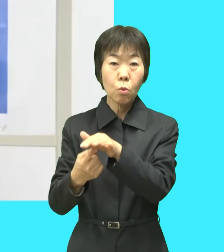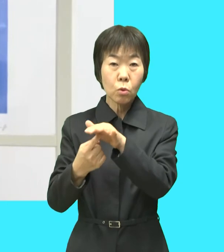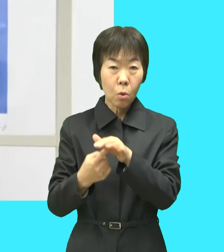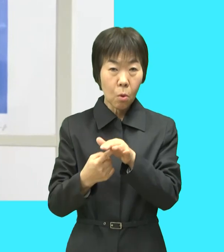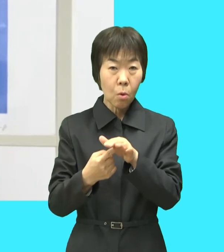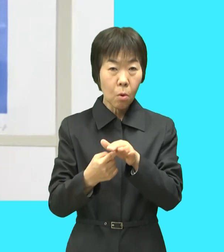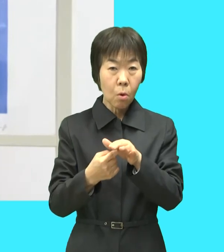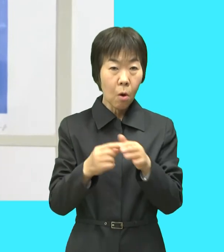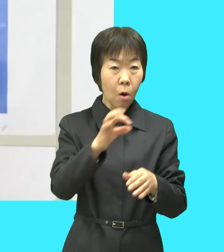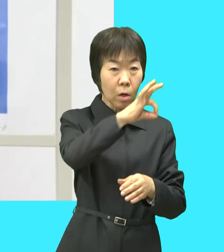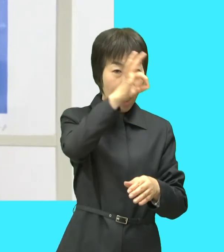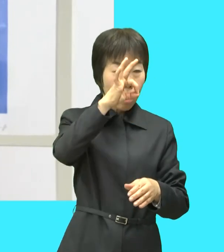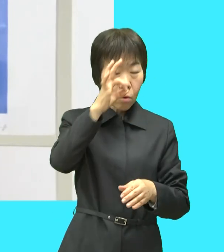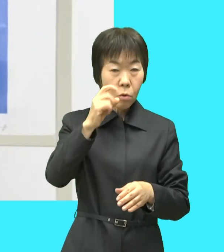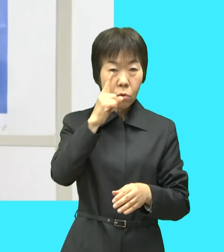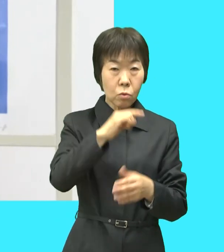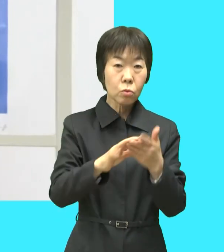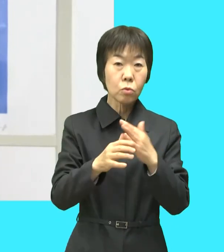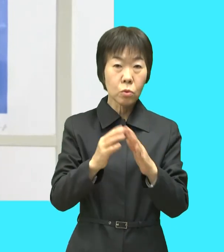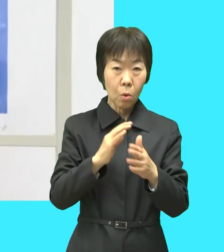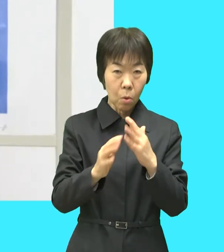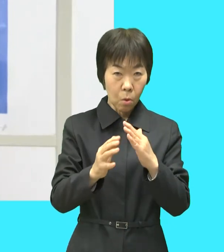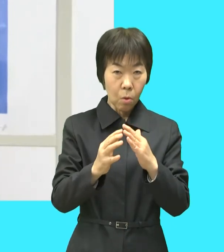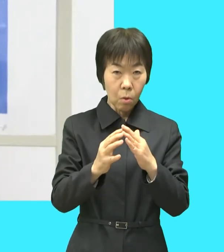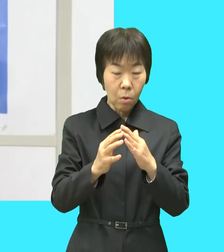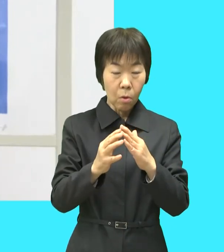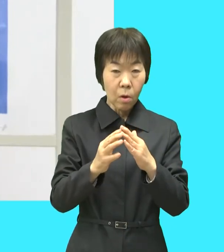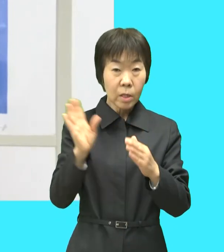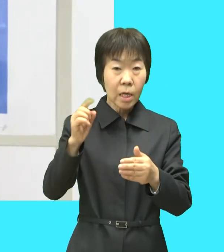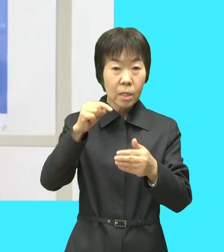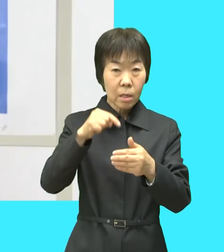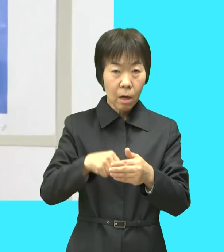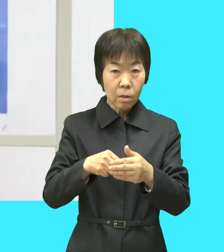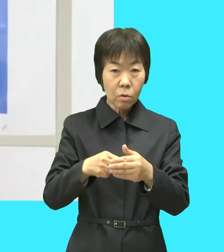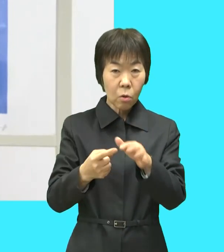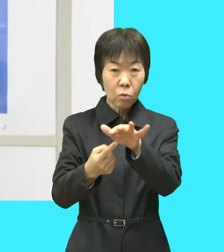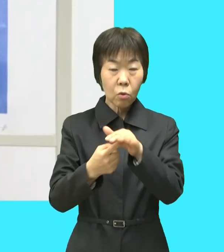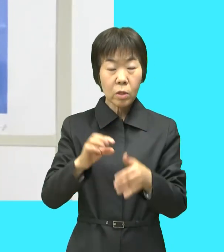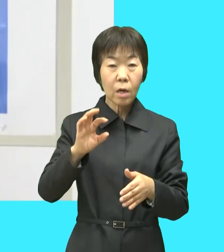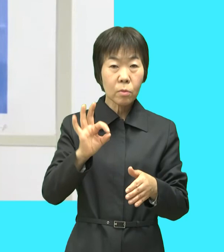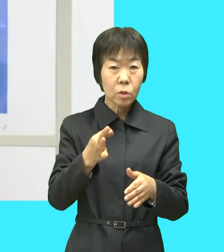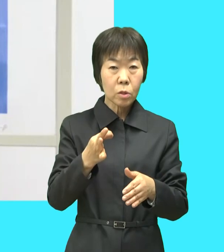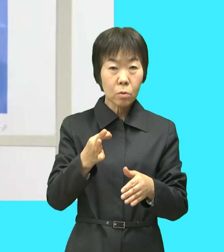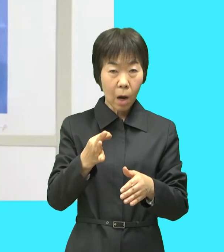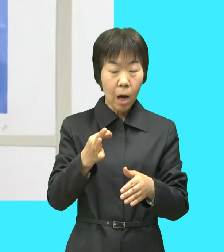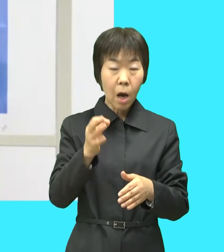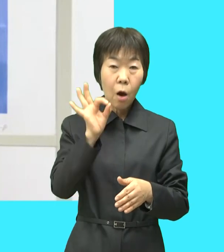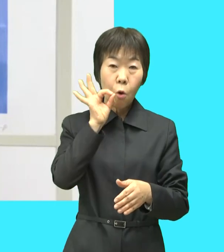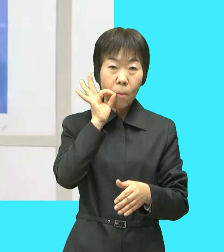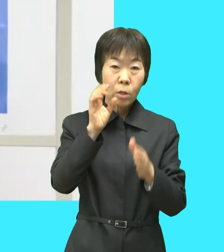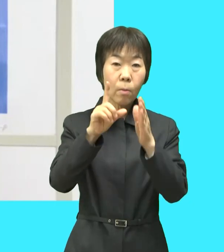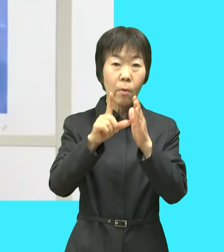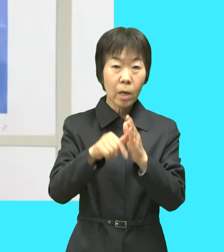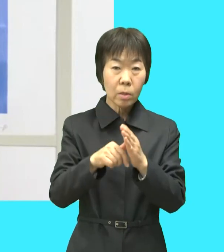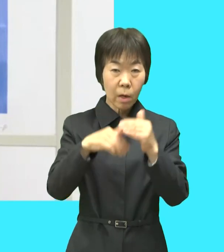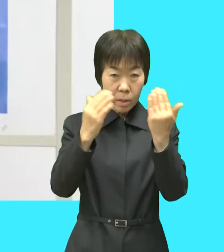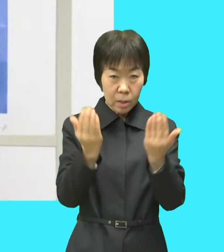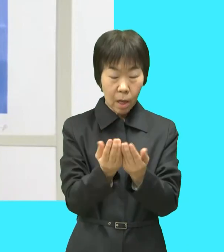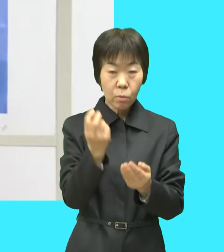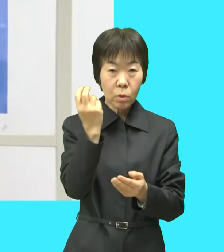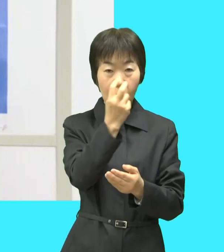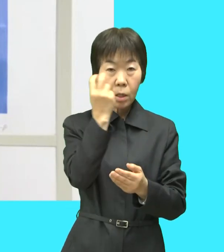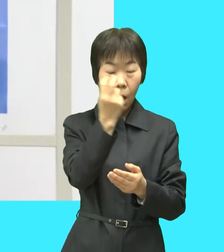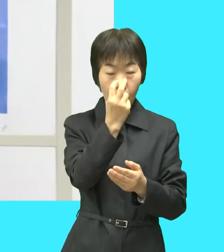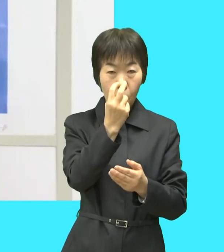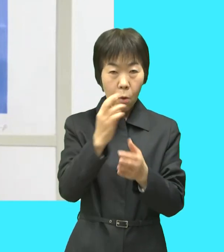るいは観光の風評です。福島県の農産物は例えばお米であれば全量全袋検査をこれ